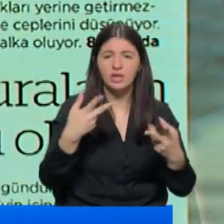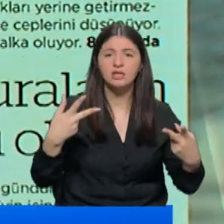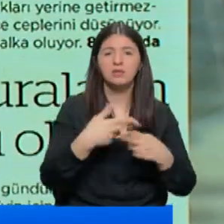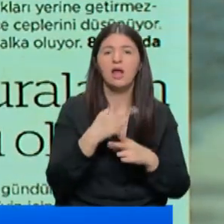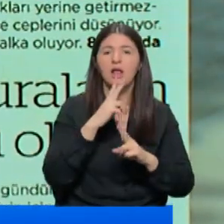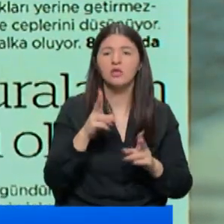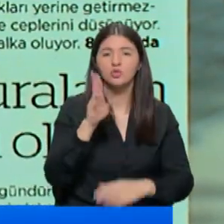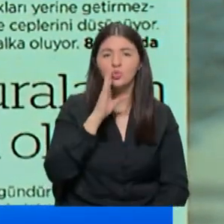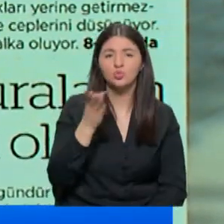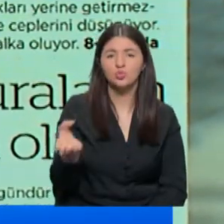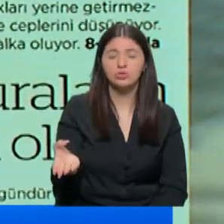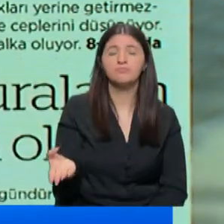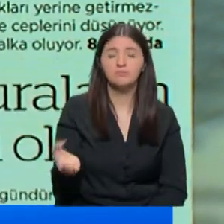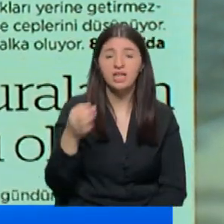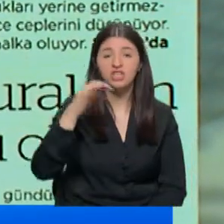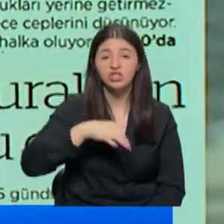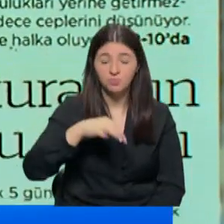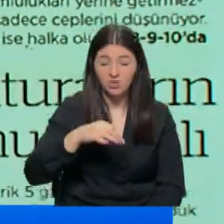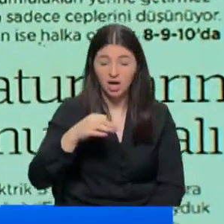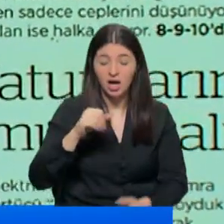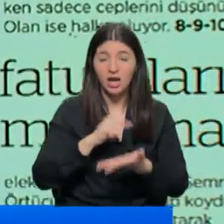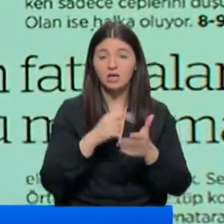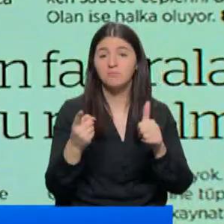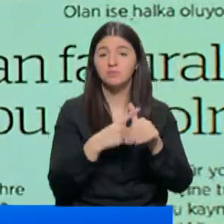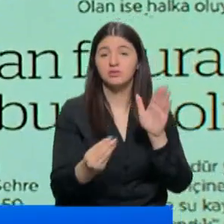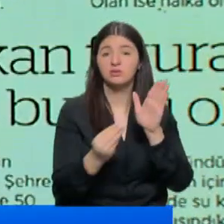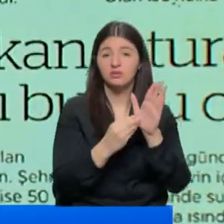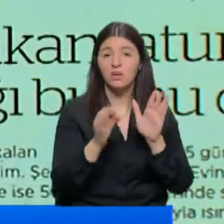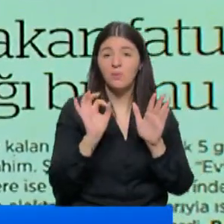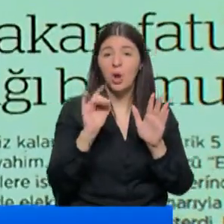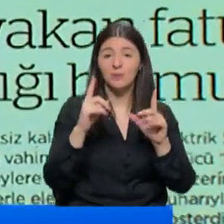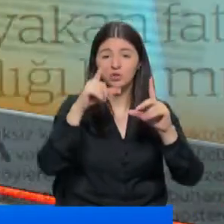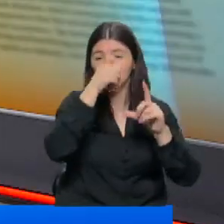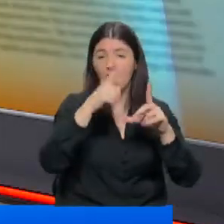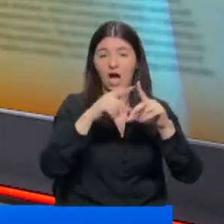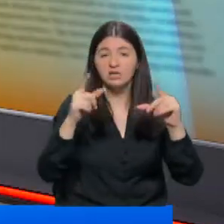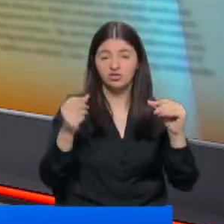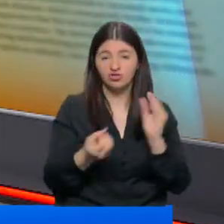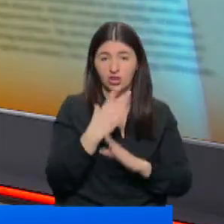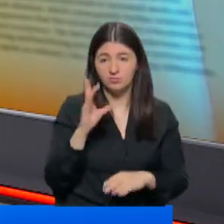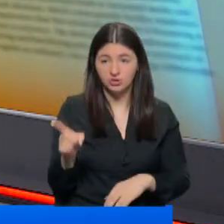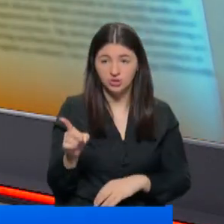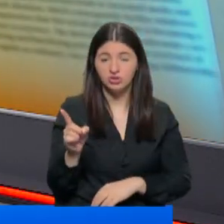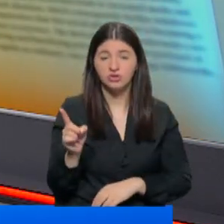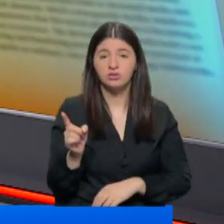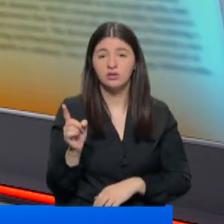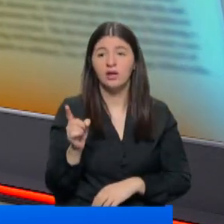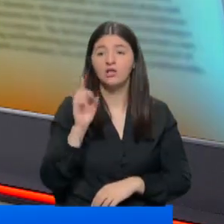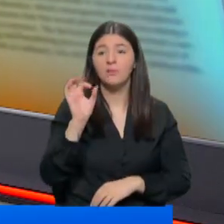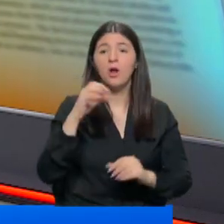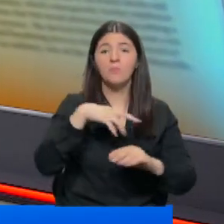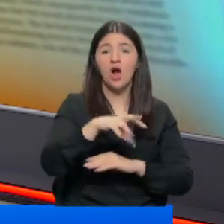kesilen elektrikler şimdi gazete bir sayfa editörleri şöyle bir Türkiye haritası çıkarmışlar tüm